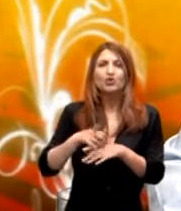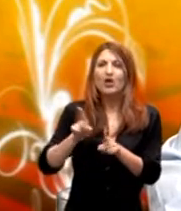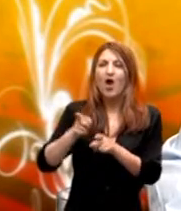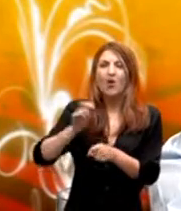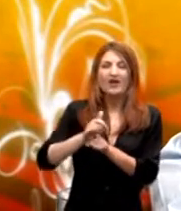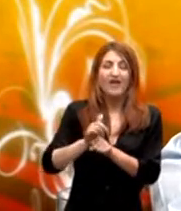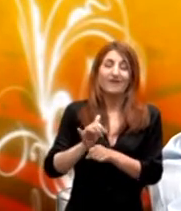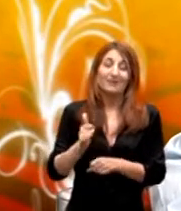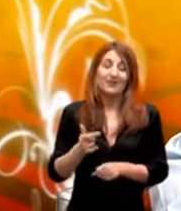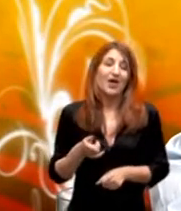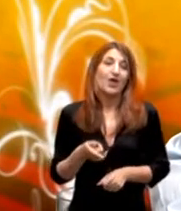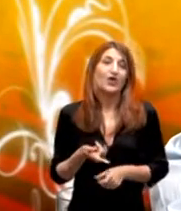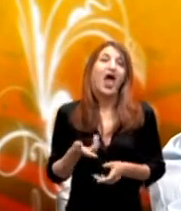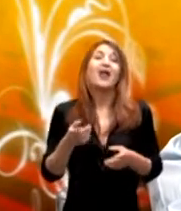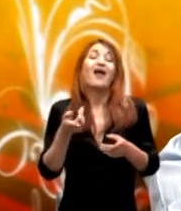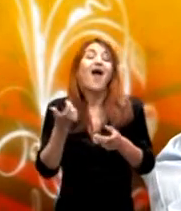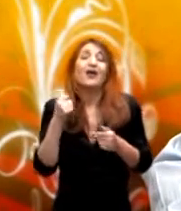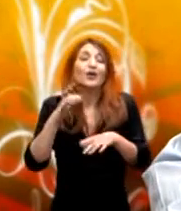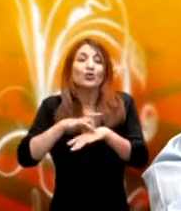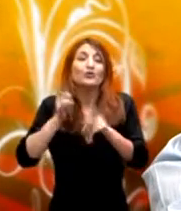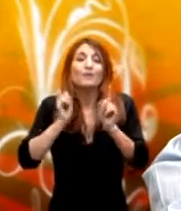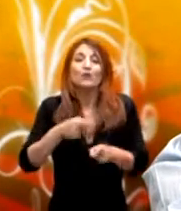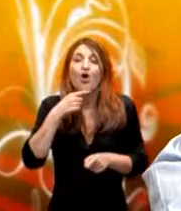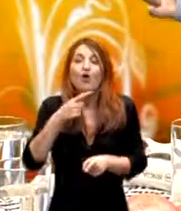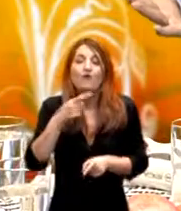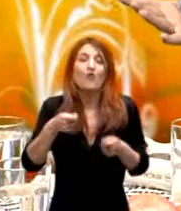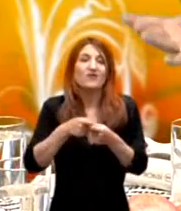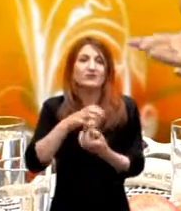nešto. Doktor mora pričati ili recimo, o problemu. Ili recimo da